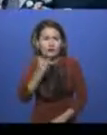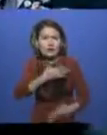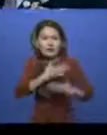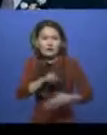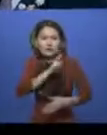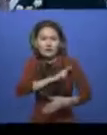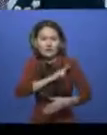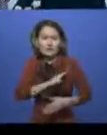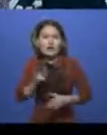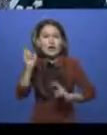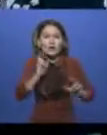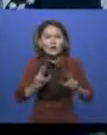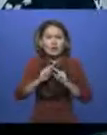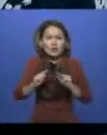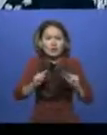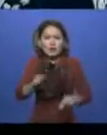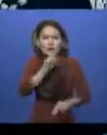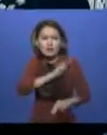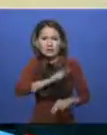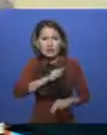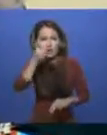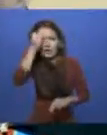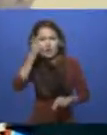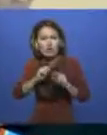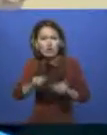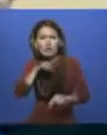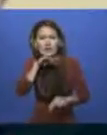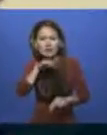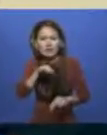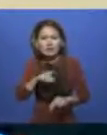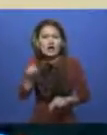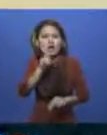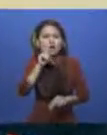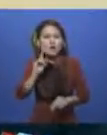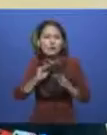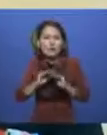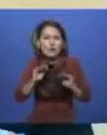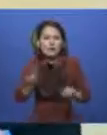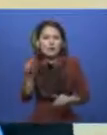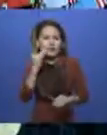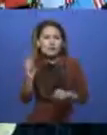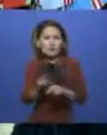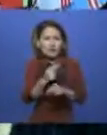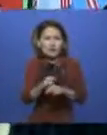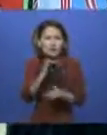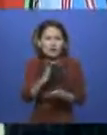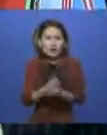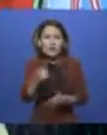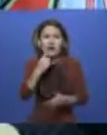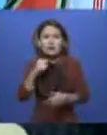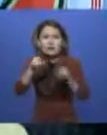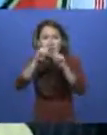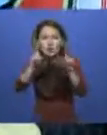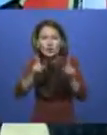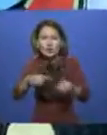жылдар жоғарғы оқу орнында дәріс берген білікті ұстаз, профессор ретінде жас буынды тәрбиелеудегі еңбегі зор. Қызыл жұлдыз